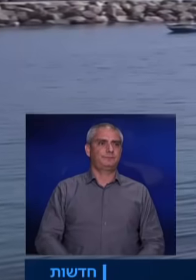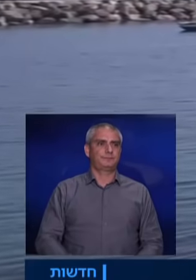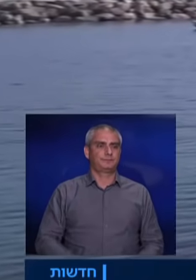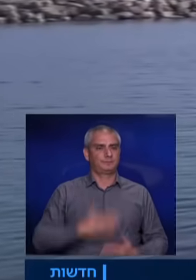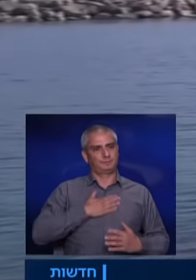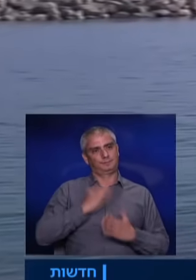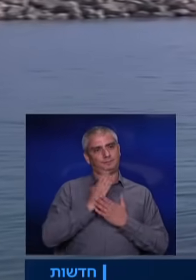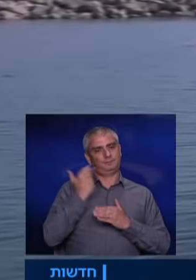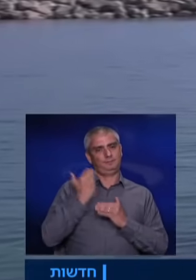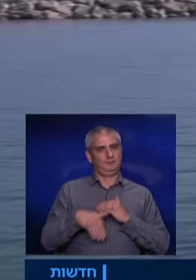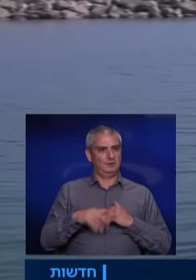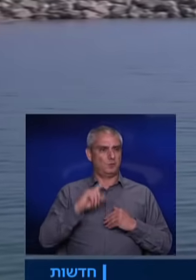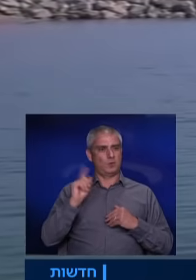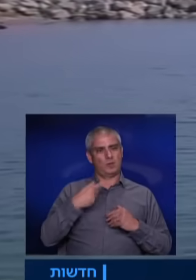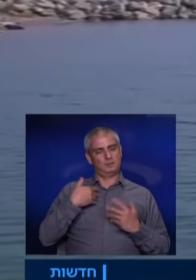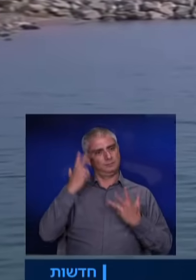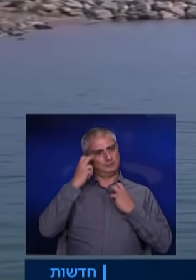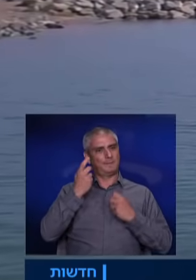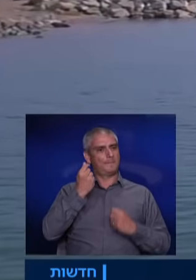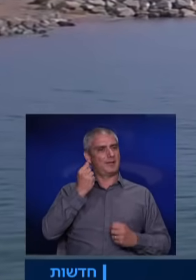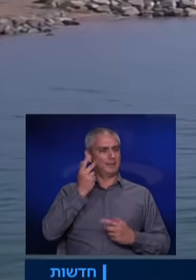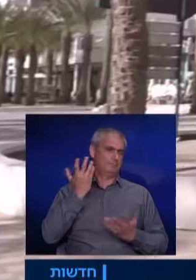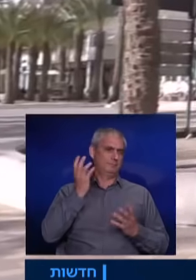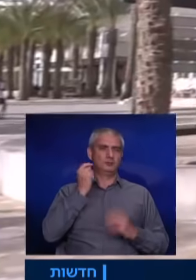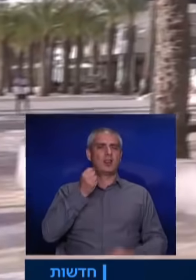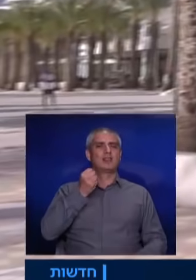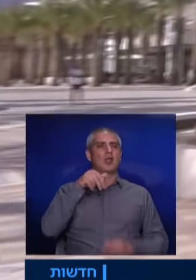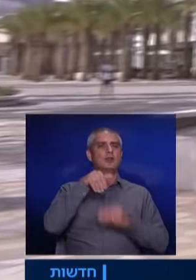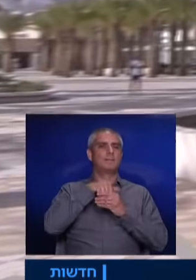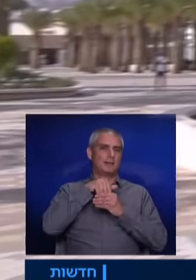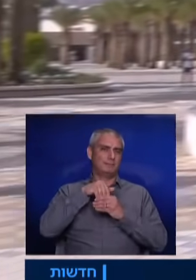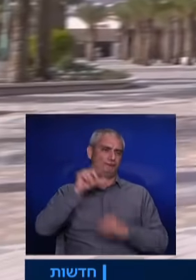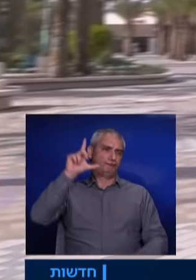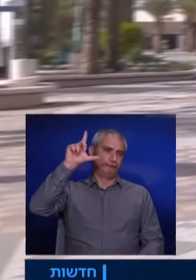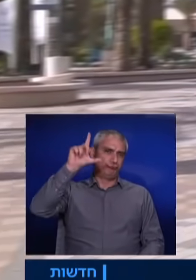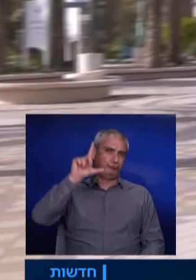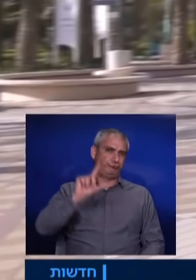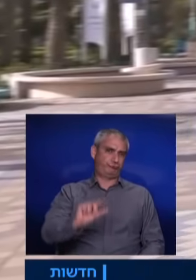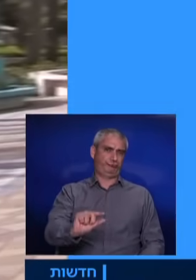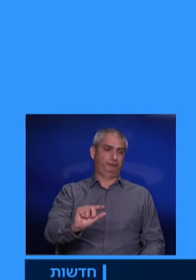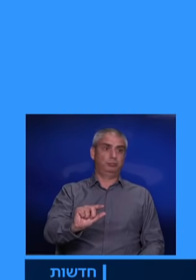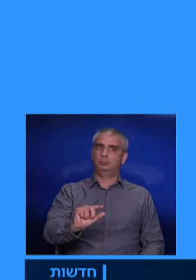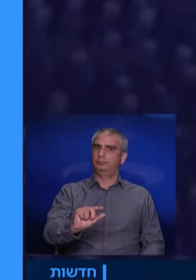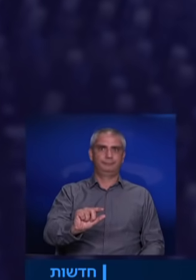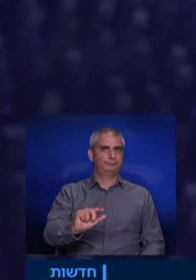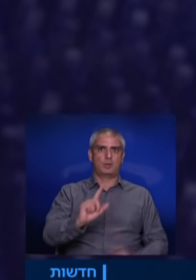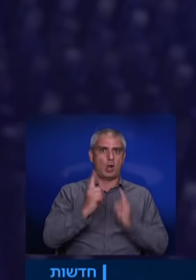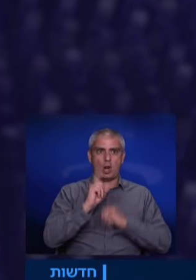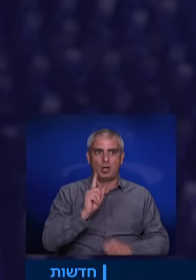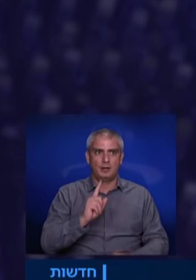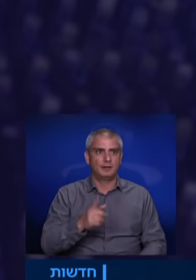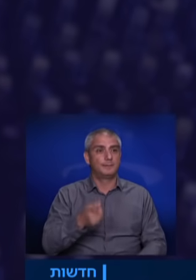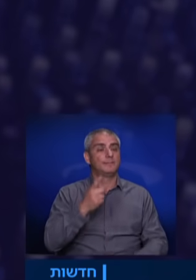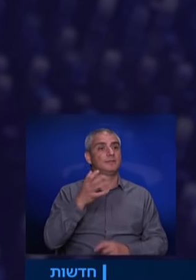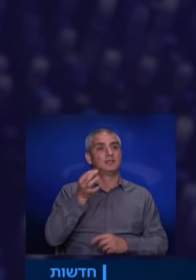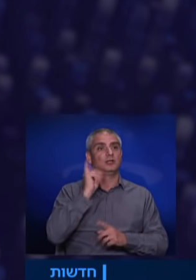החגים נגמרו וכולנו מצפים שהמחירים, בטח בתחום תיירות הפנים, יצללו. זה לא ממש קורה. לגונה יש לי את